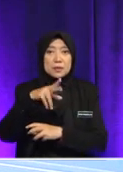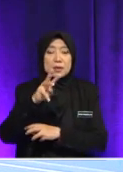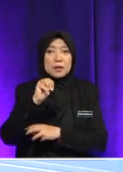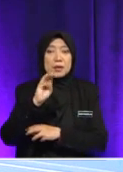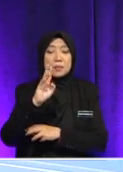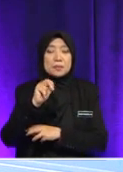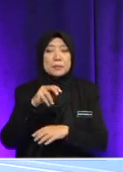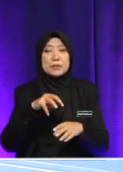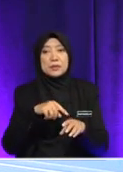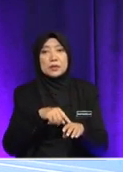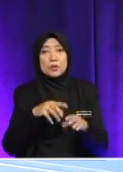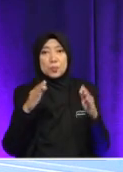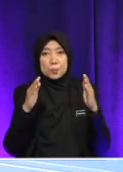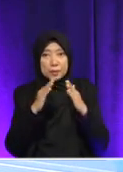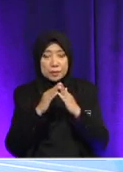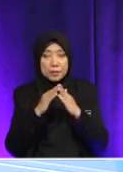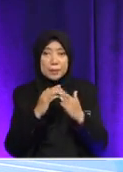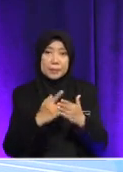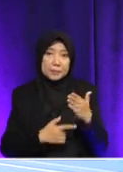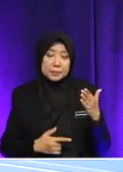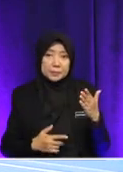sekarang di zaman ini kita datang